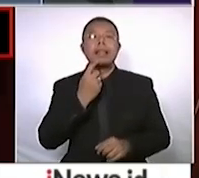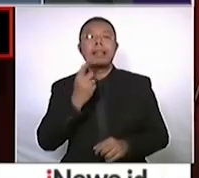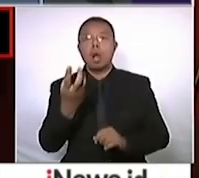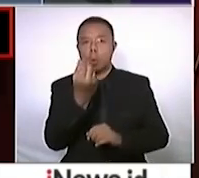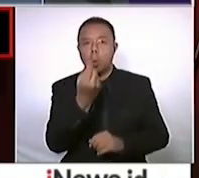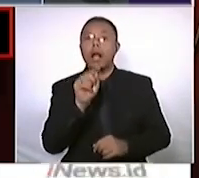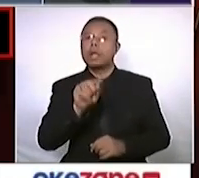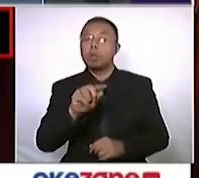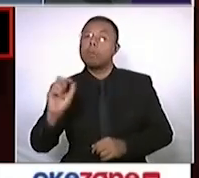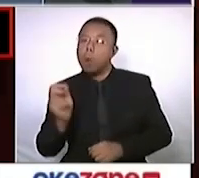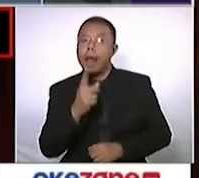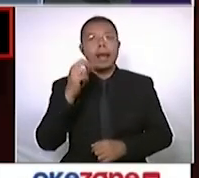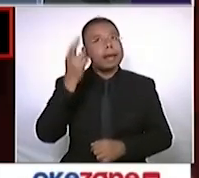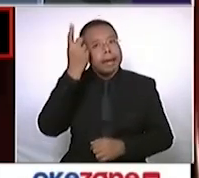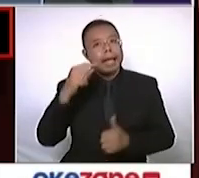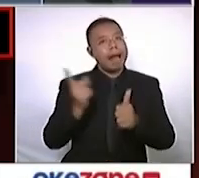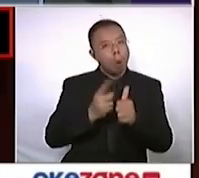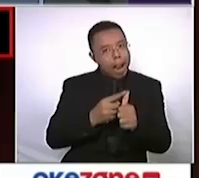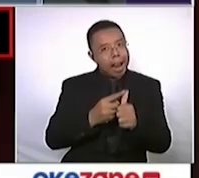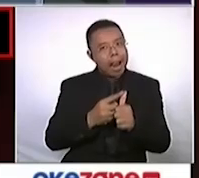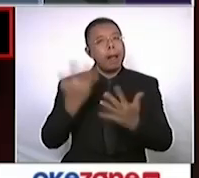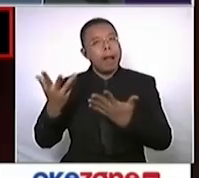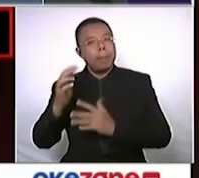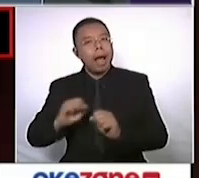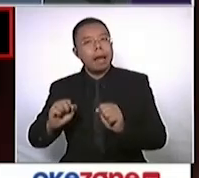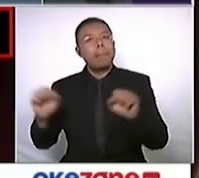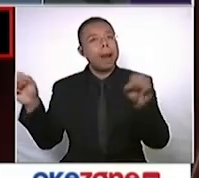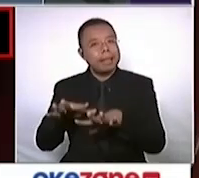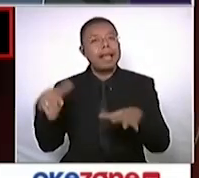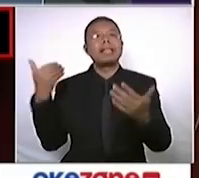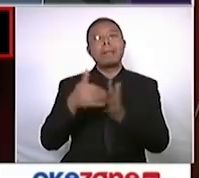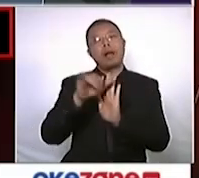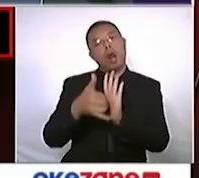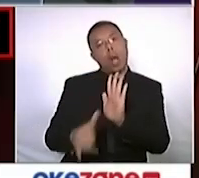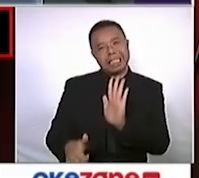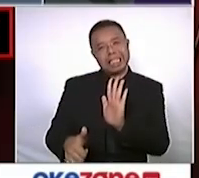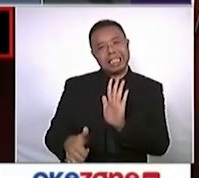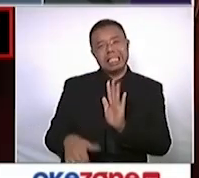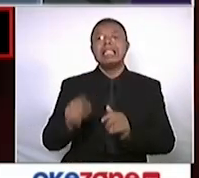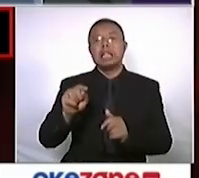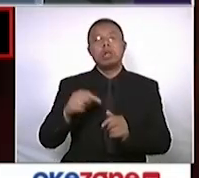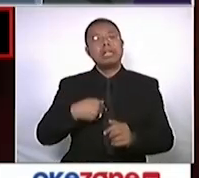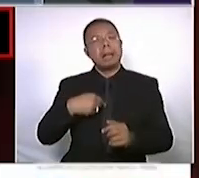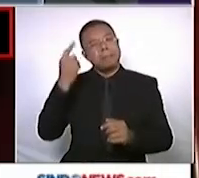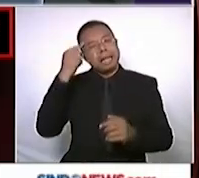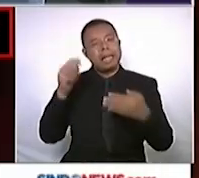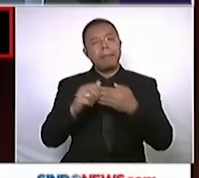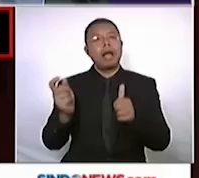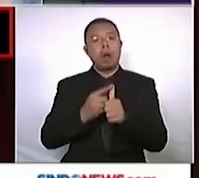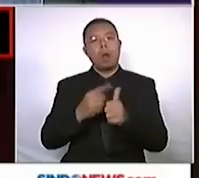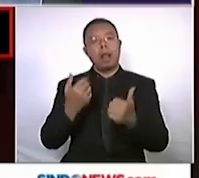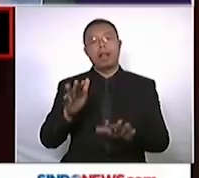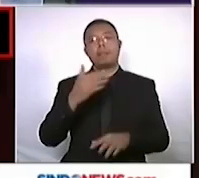pengawasan terhadap uang itu mulai dari perencanaan, pelaksanaan sampai evaluasi dan sebagainya. Nah itu saya kira pedoman